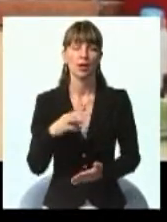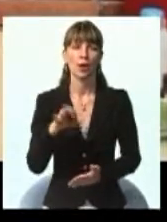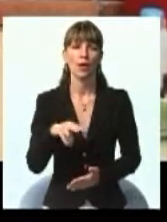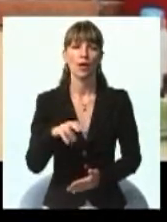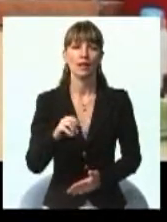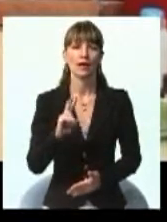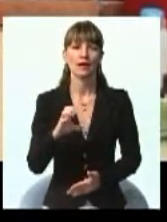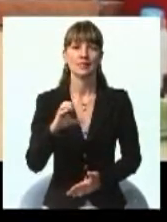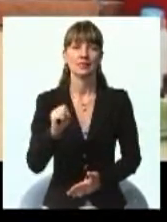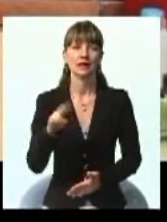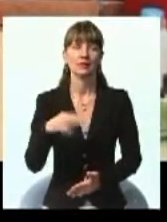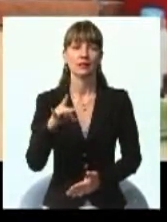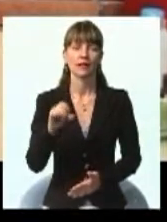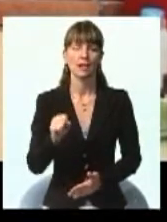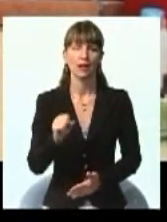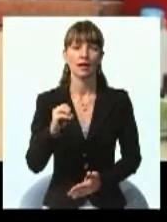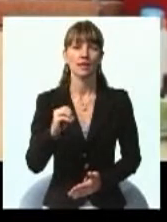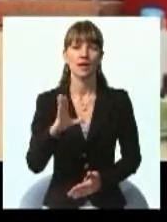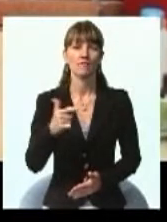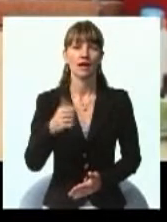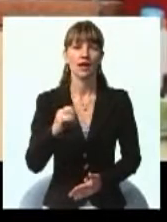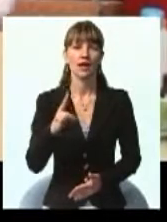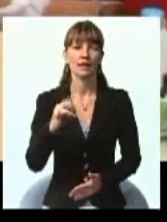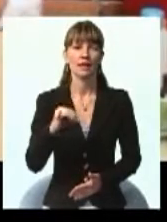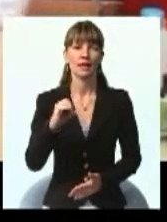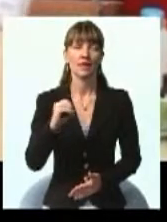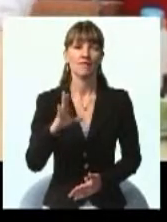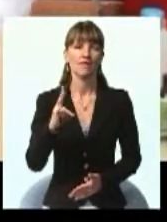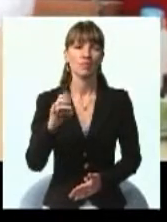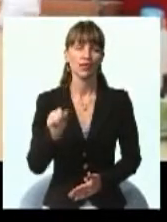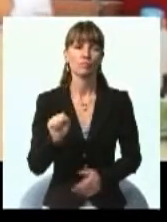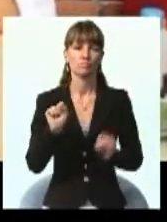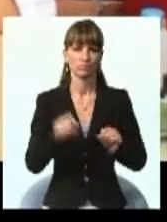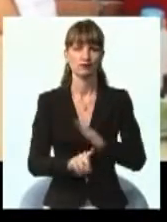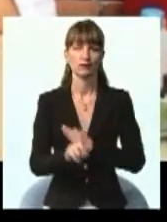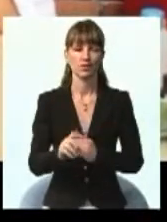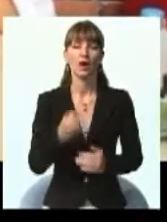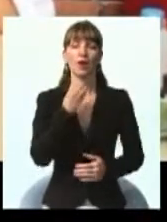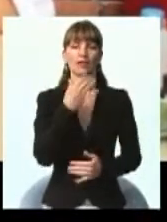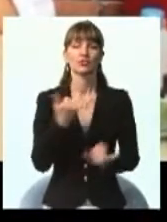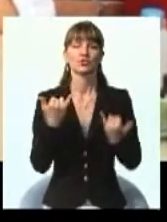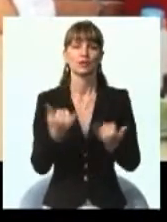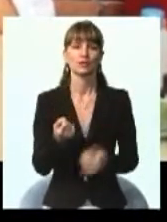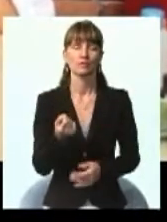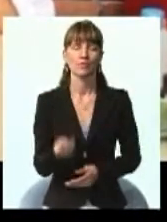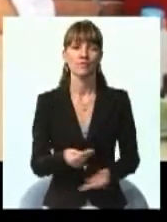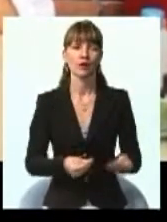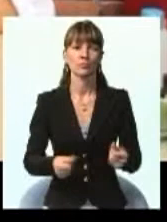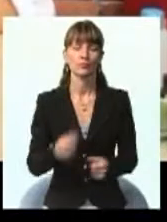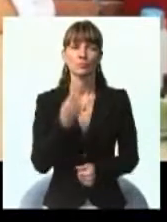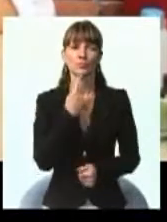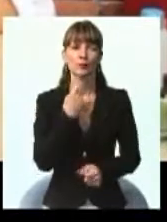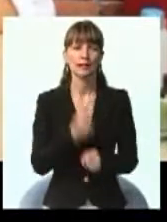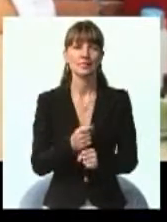Євгенівна. Олександра Євгенівна, можемо починати? Так. Дуже добре. А зараз ми з вами трошки такий чарівний, спробуємо